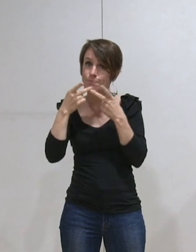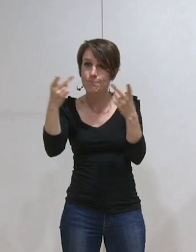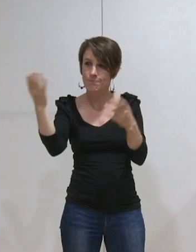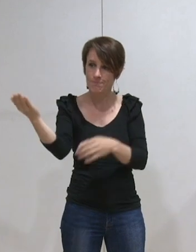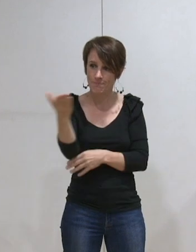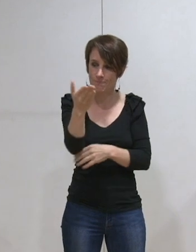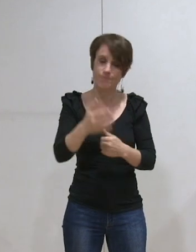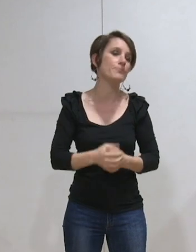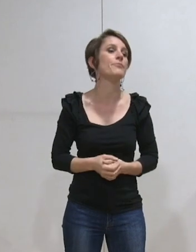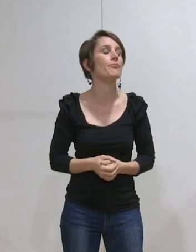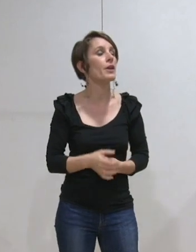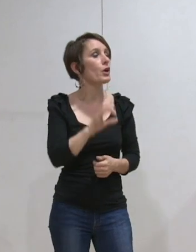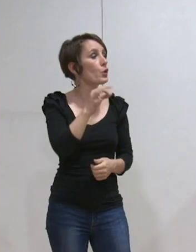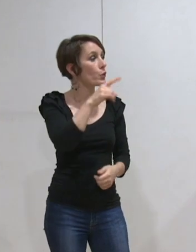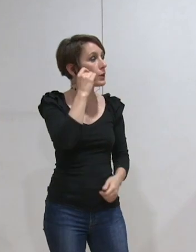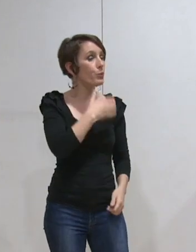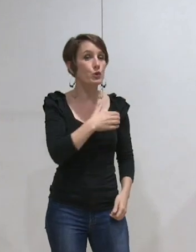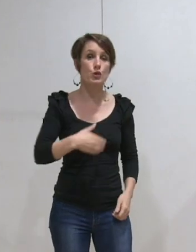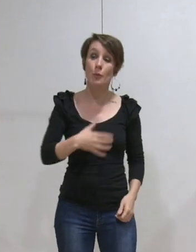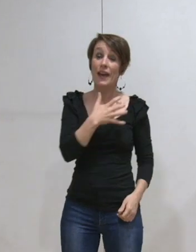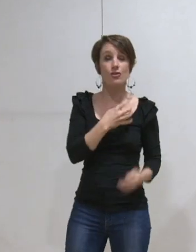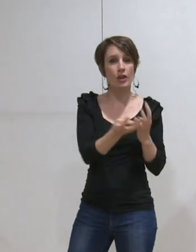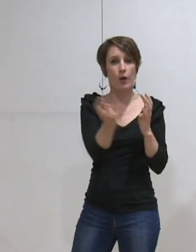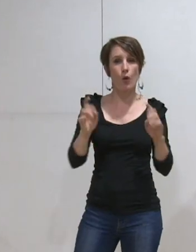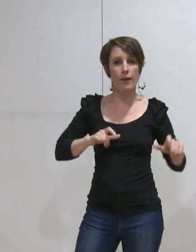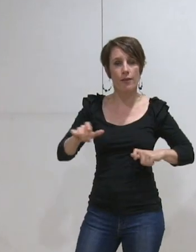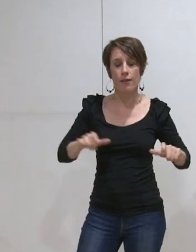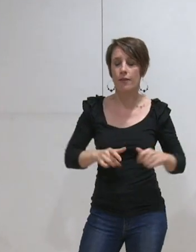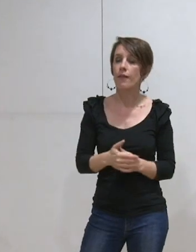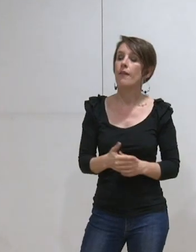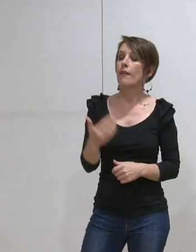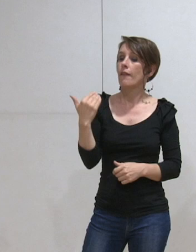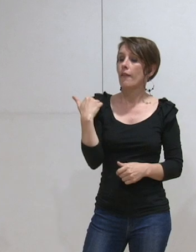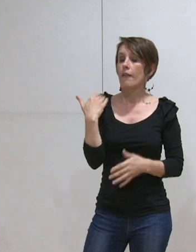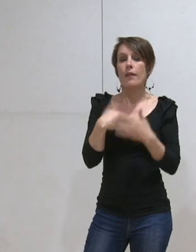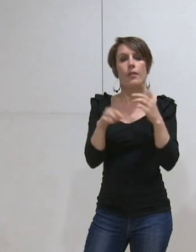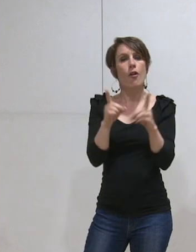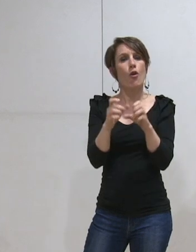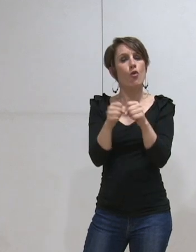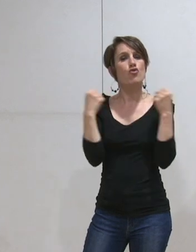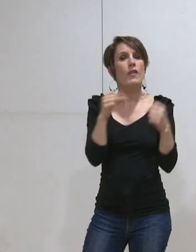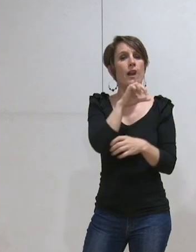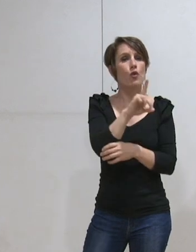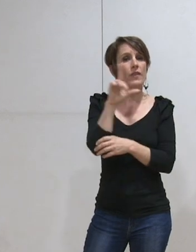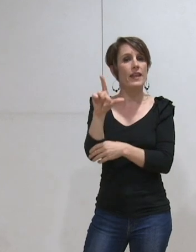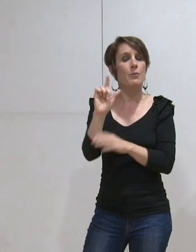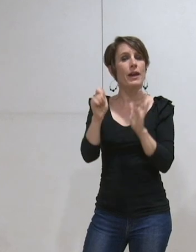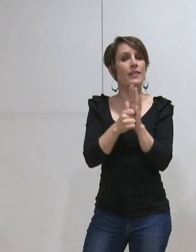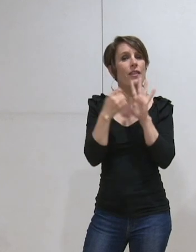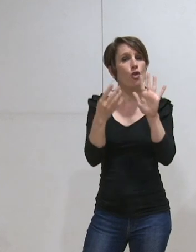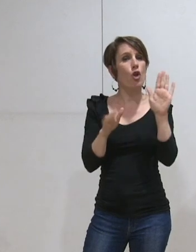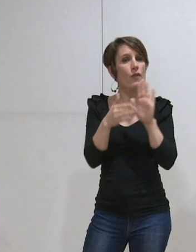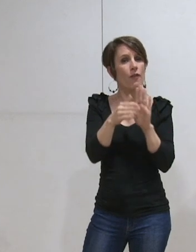oui monsieur le Maire mes chers collègues les grenobblois ont appris dans le Dauphiné du 9 avril que Monsieur dalil